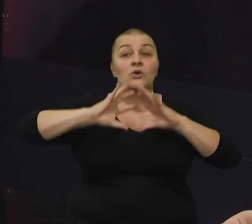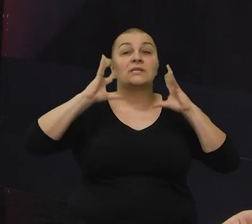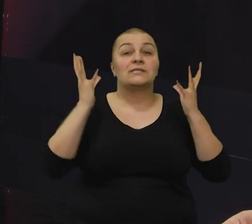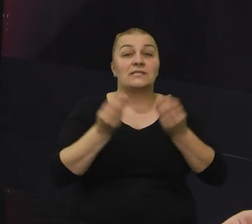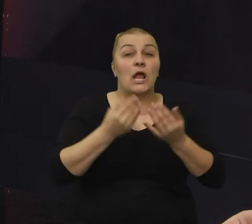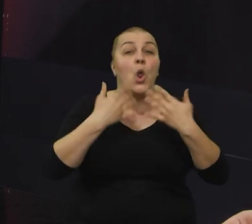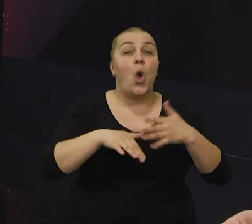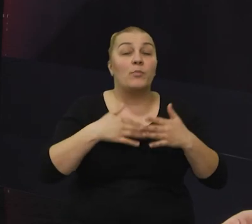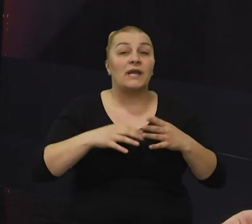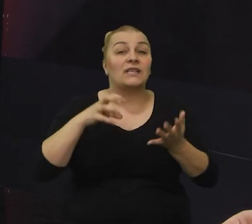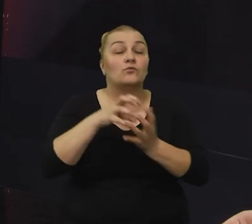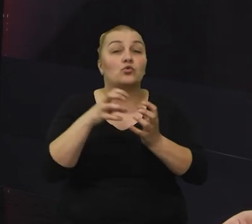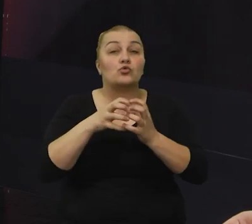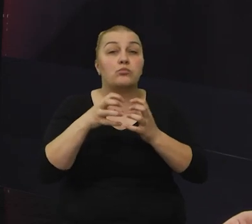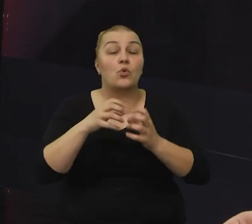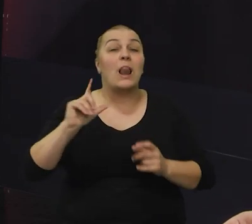celokupnu operativnu grupu Livno